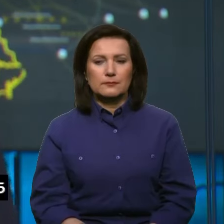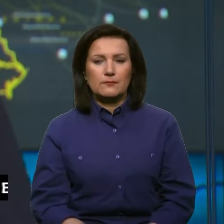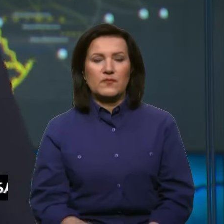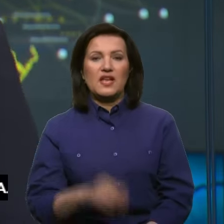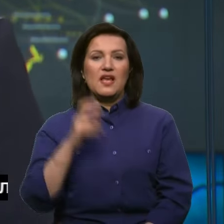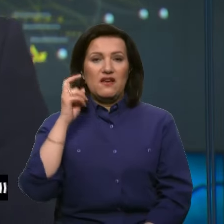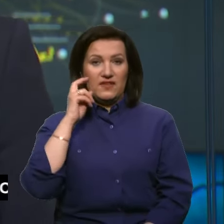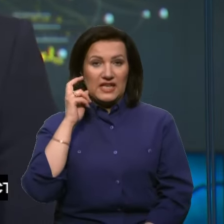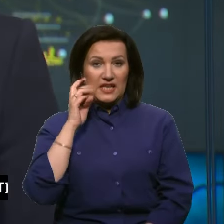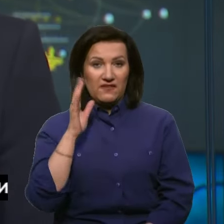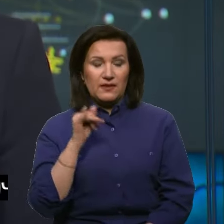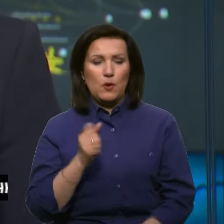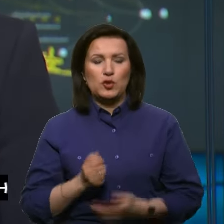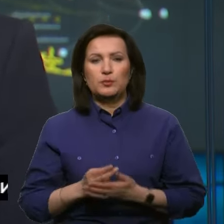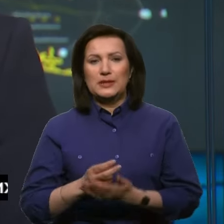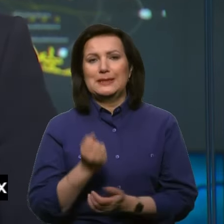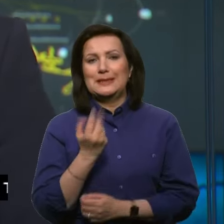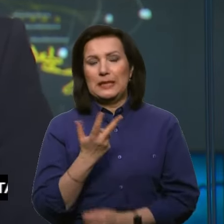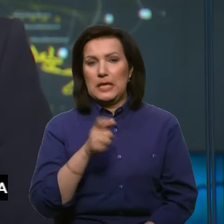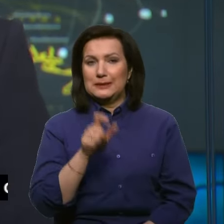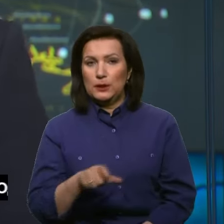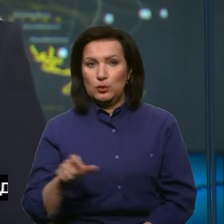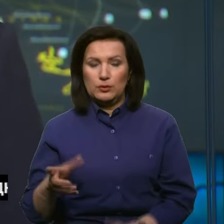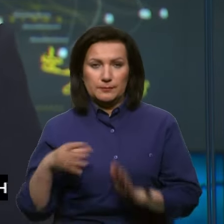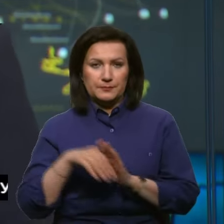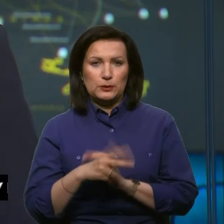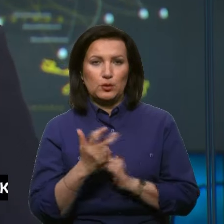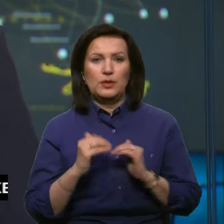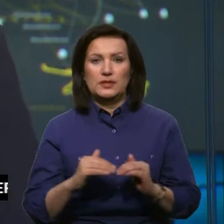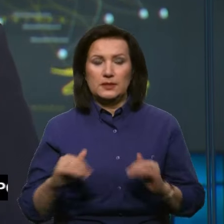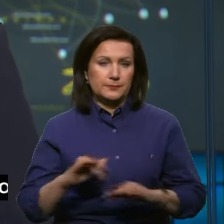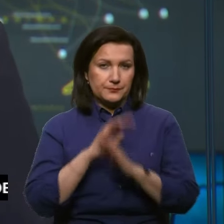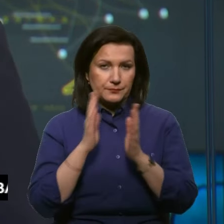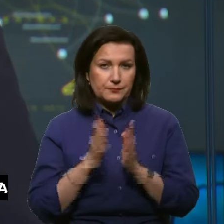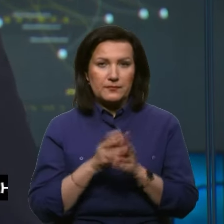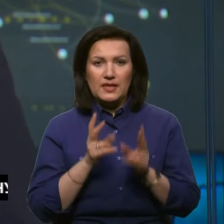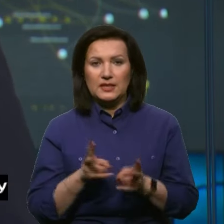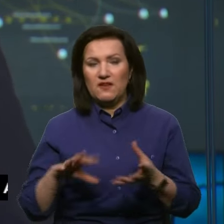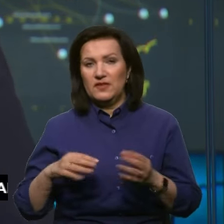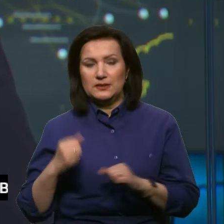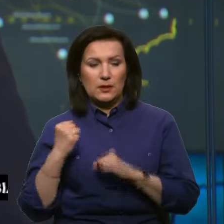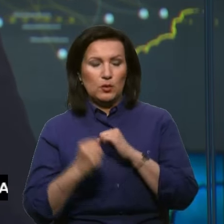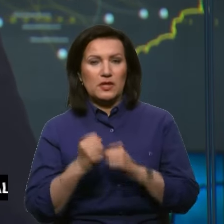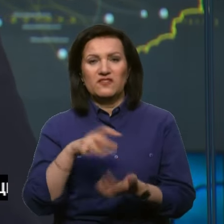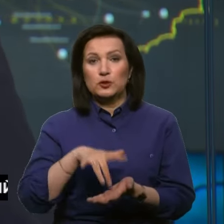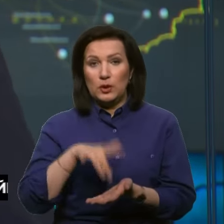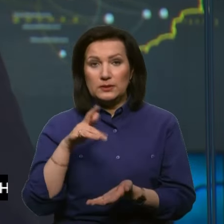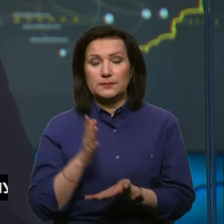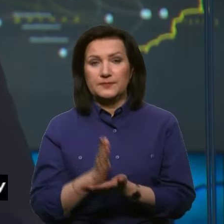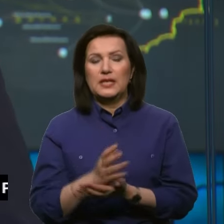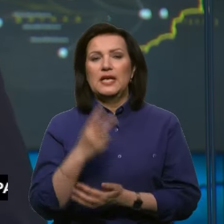У Києві, я нагадаю, госпіталізували 13 людей, серед них троє дітей. Загалом трав внаслідок атаки по столиці